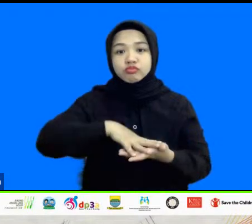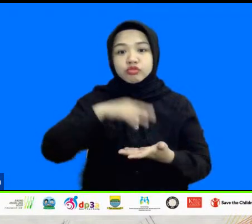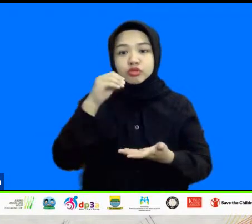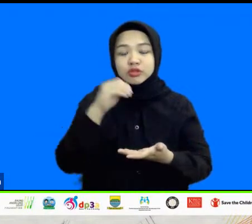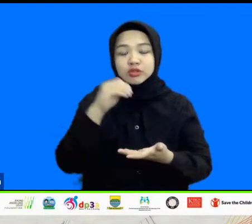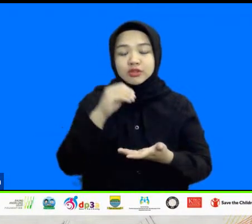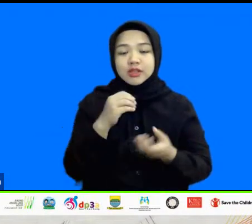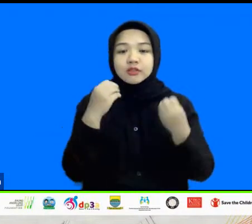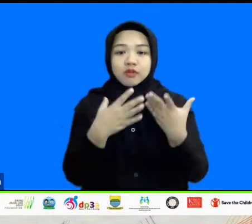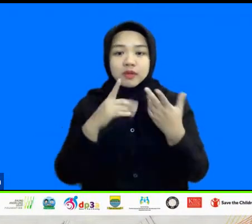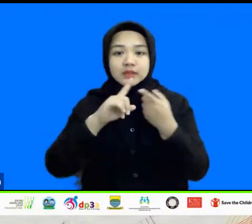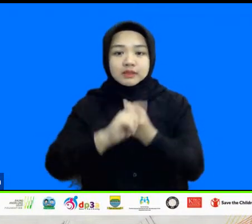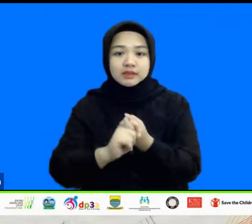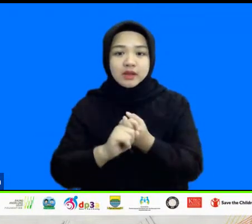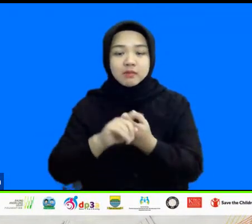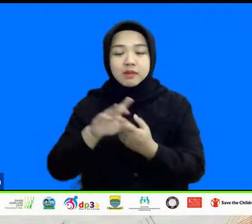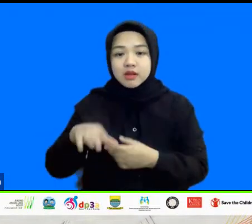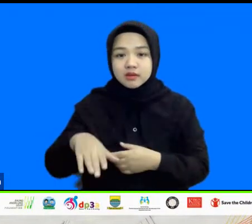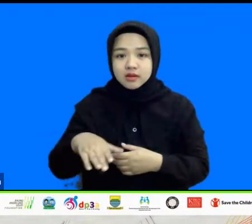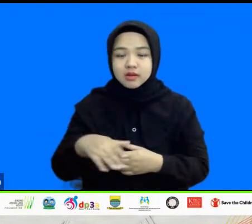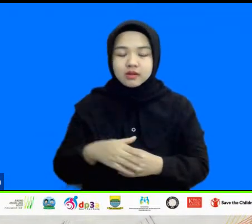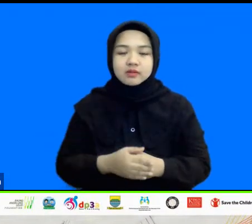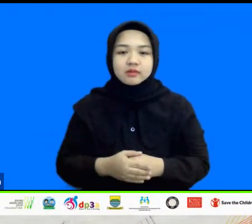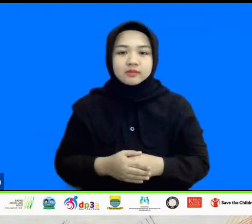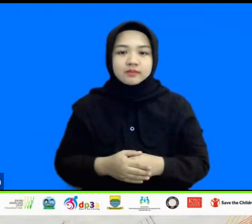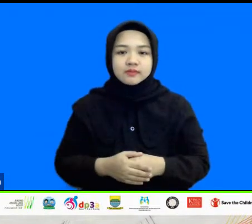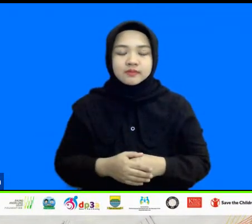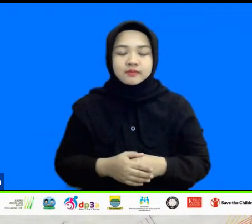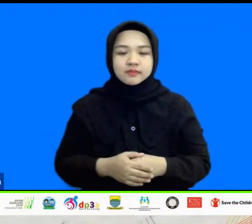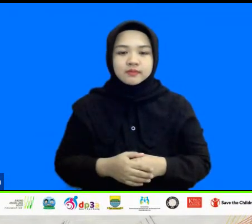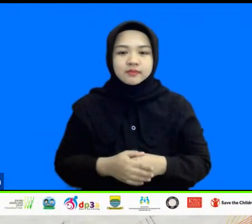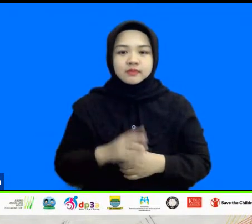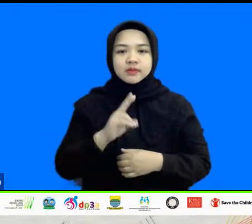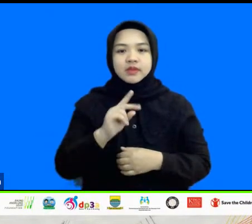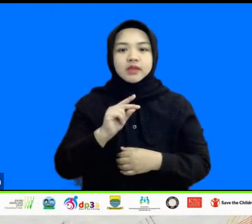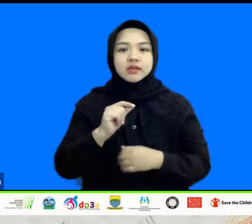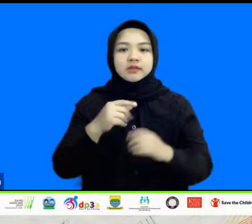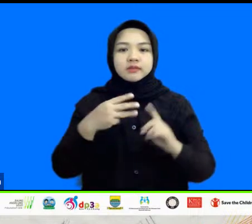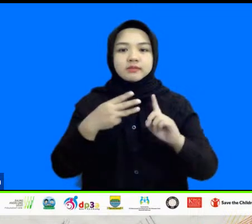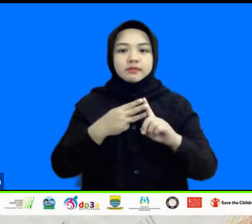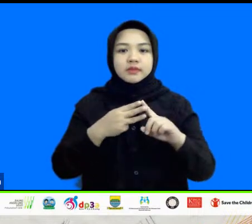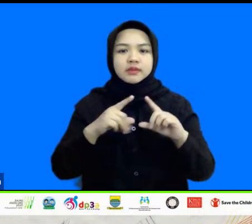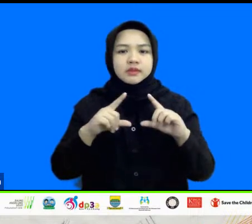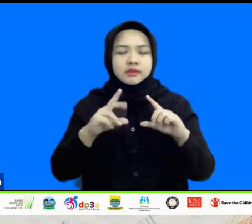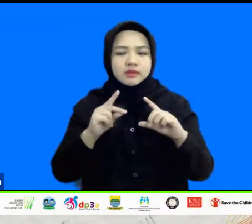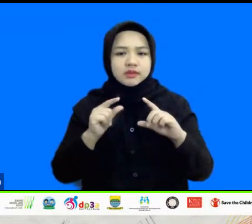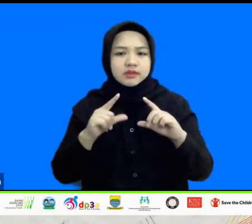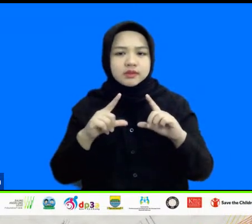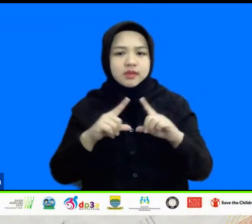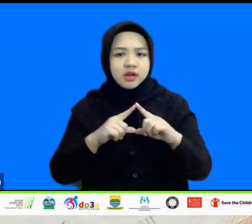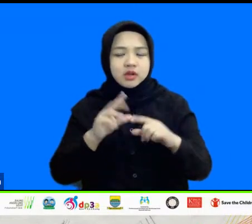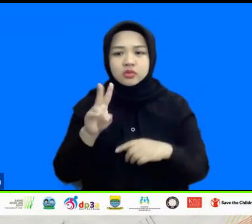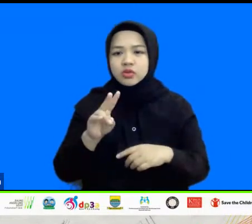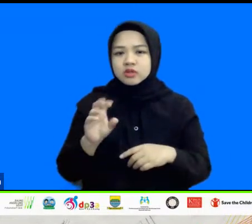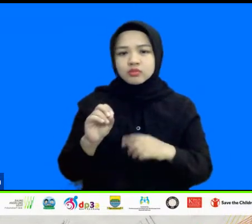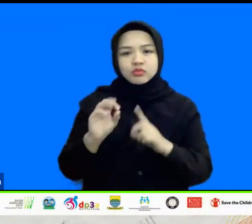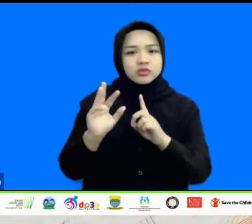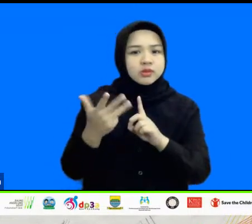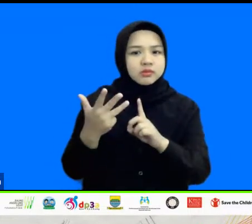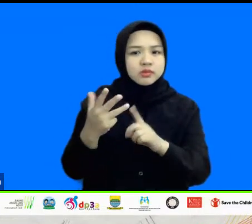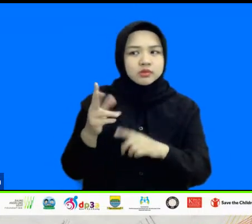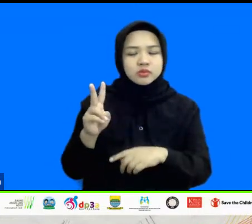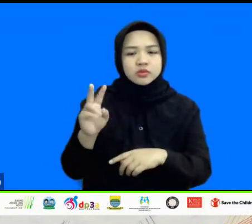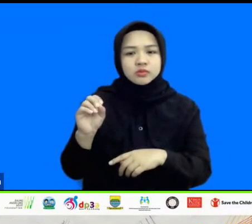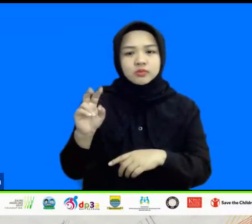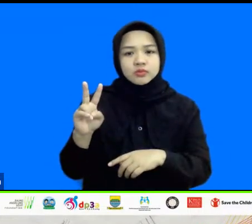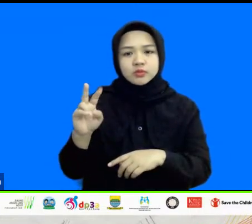Sahabat Anaknya gitu kemarin, kemudian juga RBRA tahun berapa saya lupa, 2019 atau 2020 ya kalau